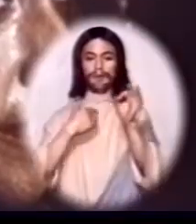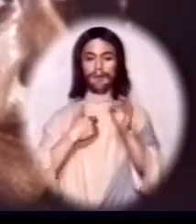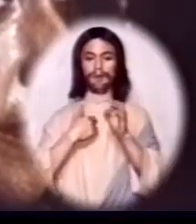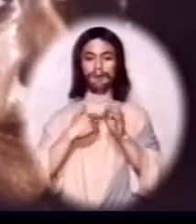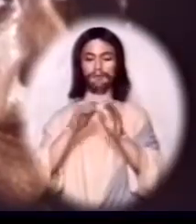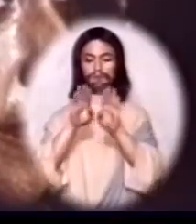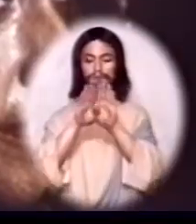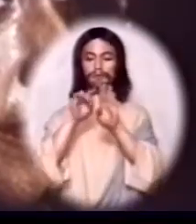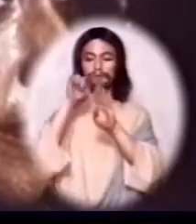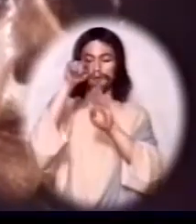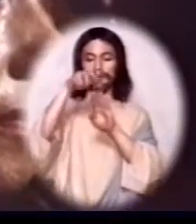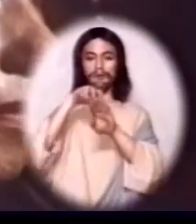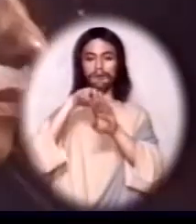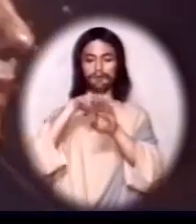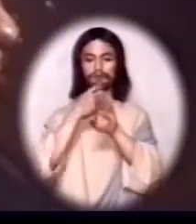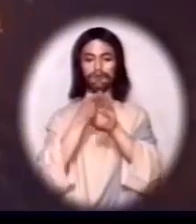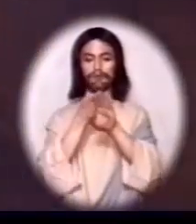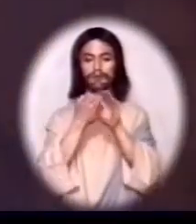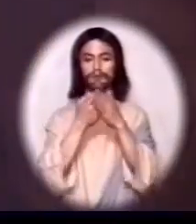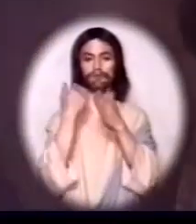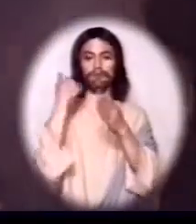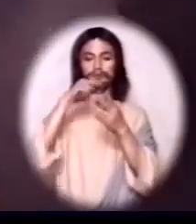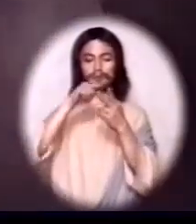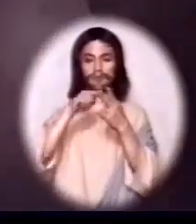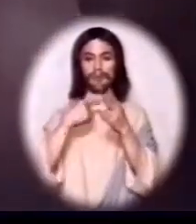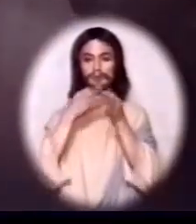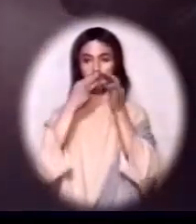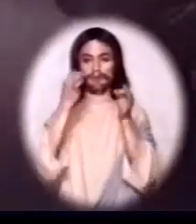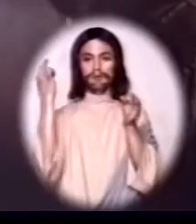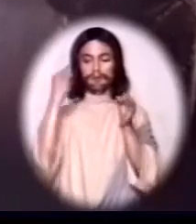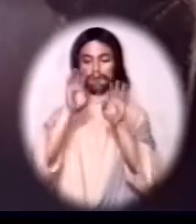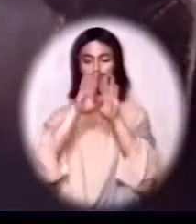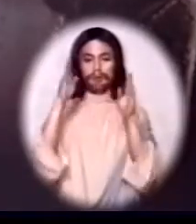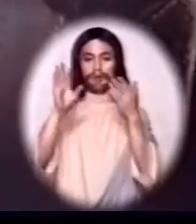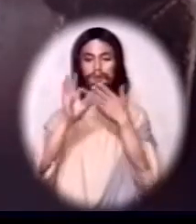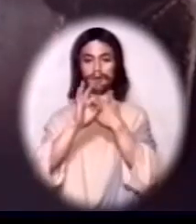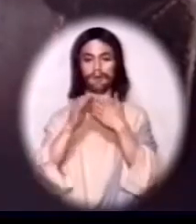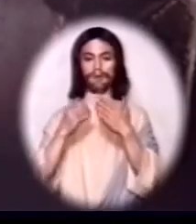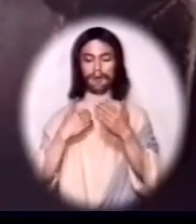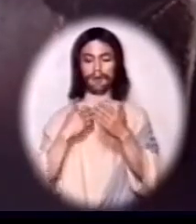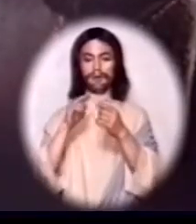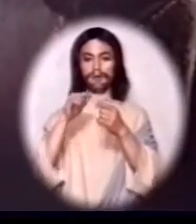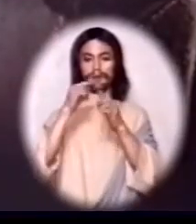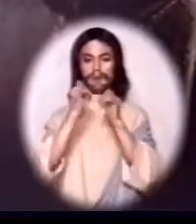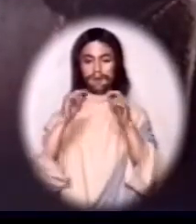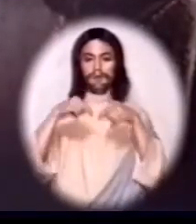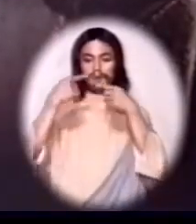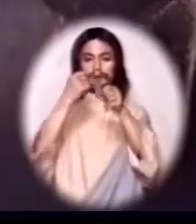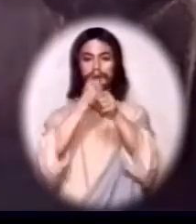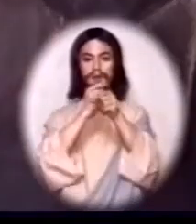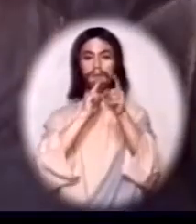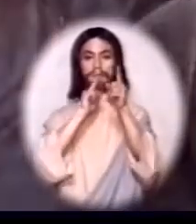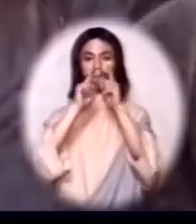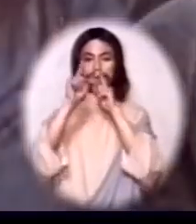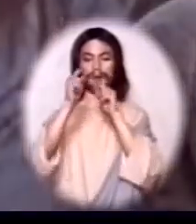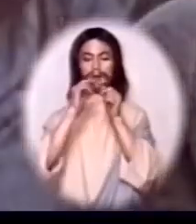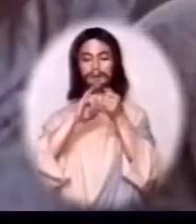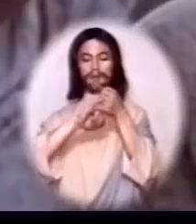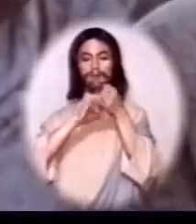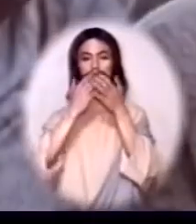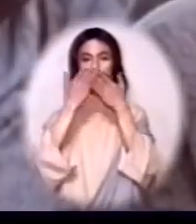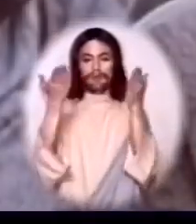볼지어다 내가 문 밖에 서서 두드리노니 누구든지 내 음성을 듣고 문을 열면 내가 그에게로 들어가겠다